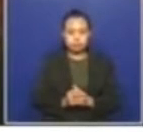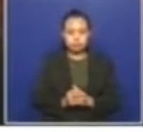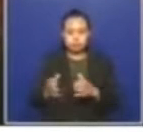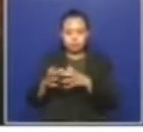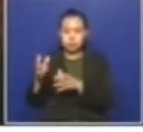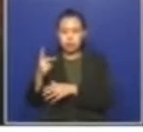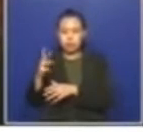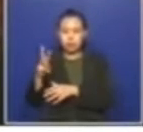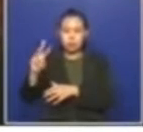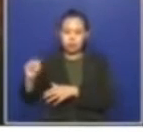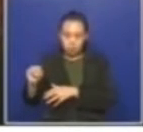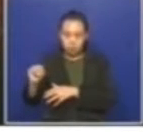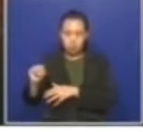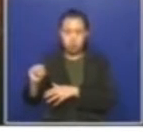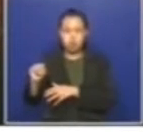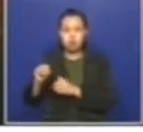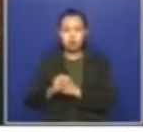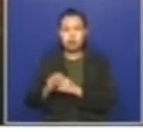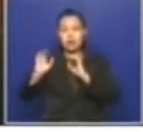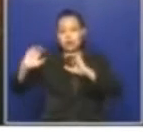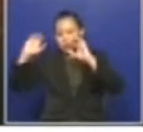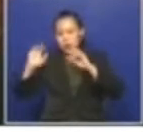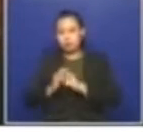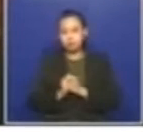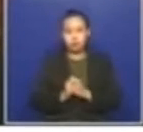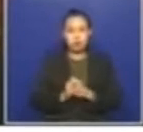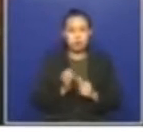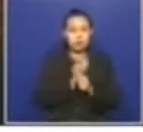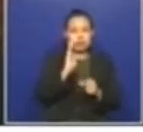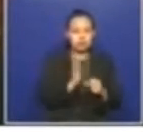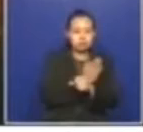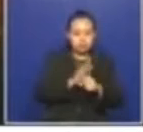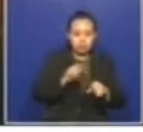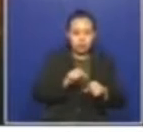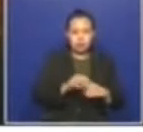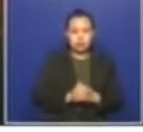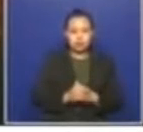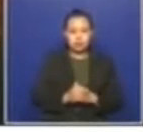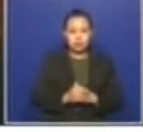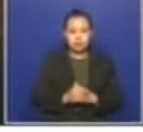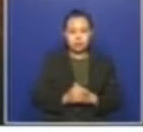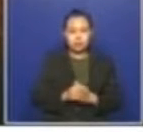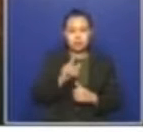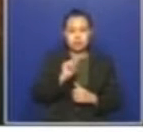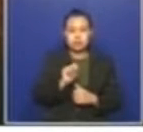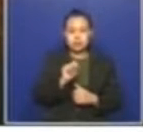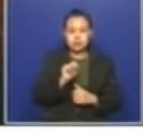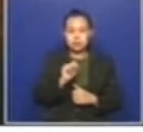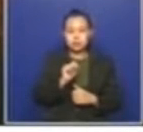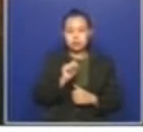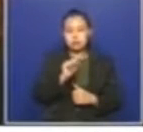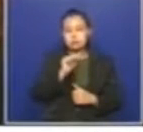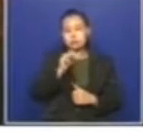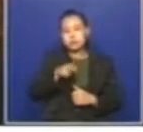นและต้นของรัฐบาลชุดนี้ก็คือประชารัฐนั่นแหละ PPP นั่นแหละไม่ใช่เรื่องใหม่เพราะนั้นเนี่